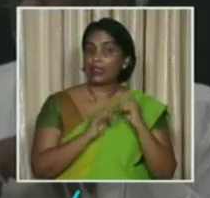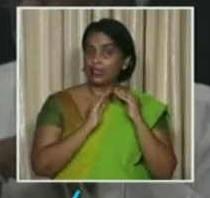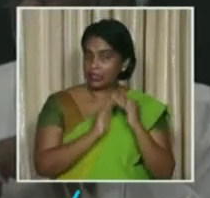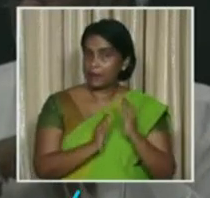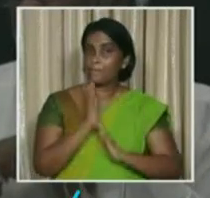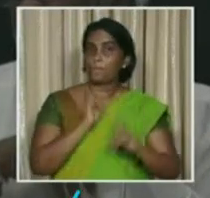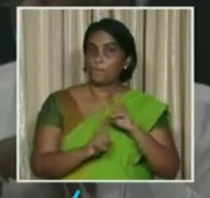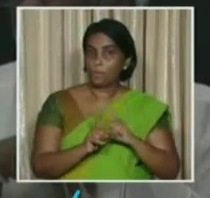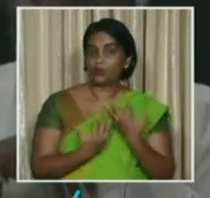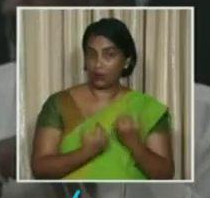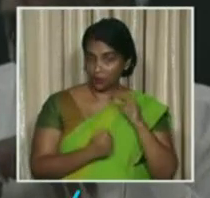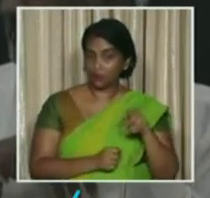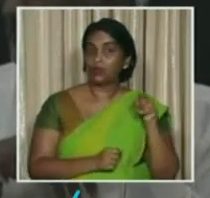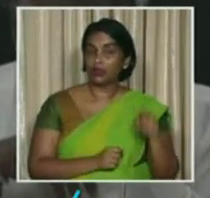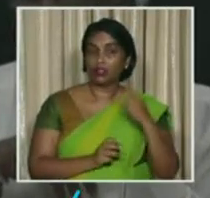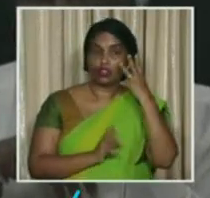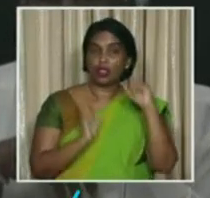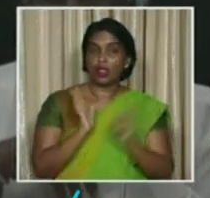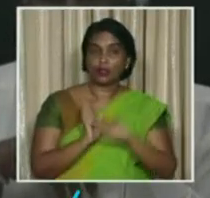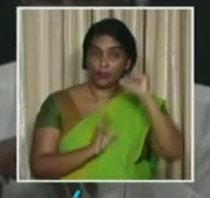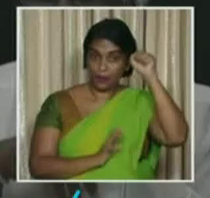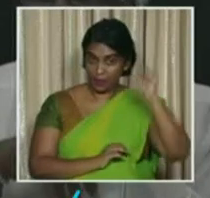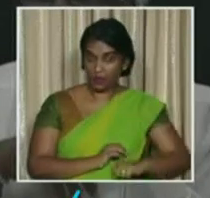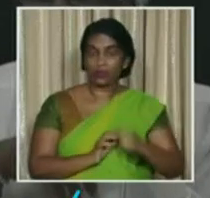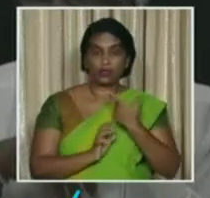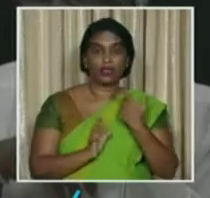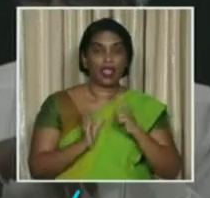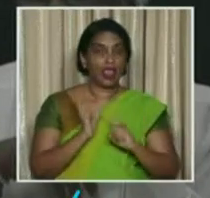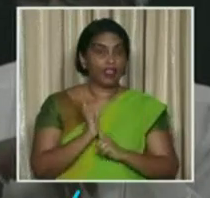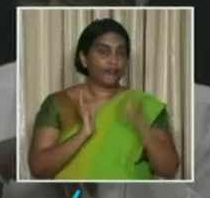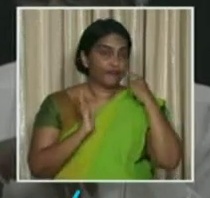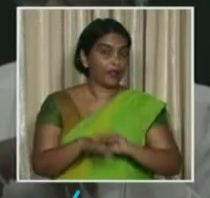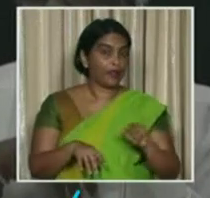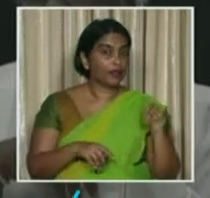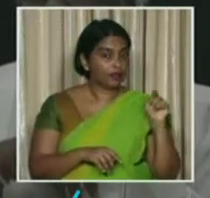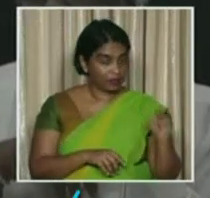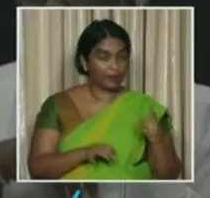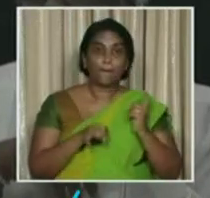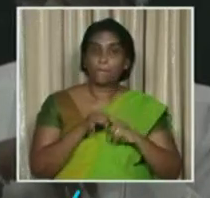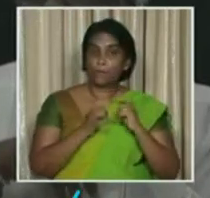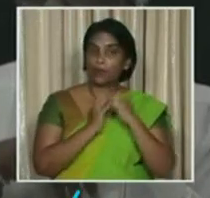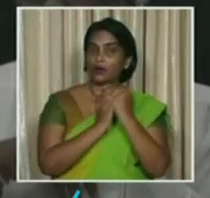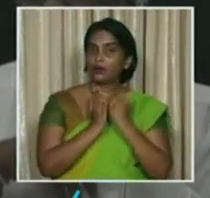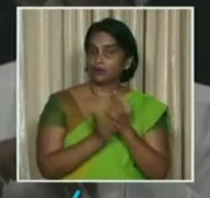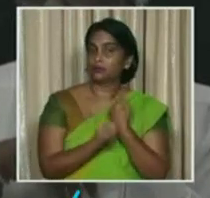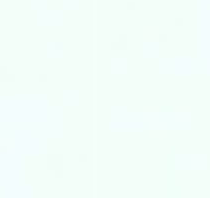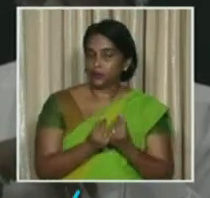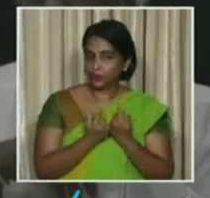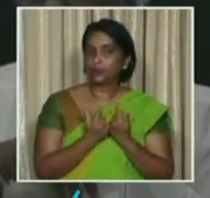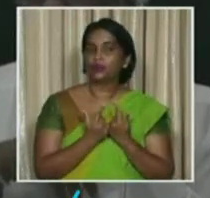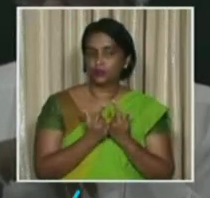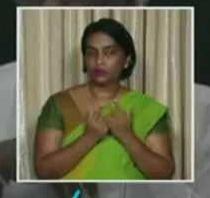දෙපාර්තමේන්තුවටත් අමාත්‍යංශයටත් අවශ්‍ය වෙන්නේ මේ 350,000ක් පමණ උසස් පෙළ විභාගයට පෙනීහිටපු දරුවන්ගේ මේ ප්‍රශ්නපත්‍ර ටික පරීක්ෂා ශාකල්ලා